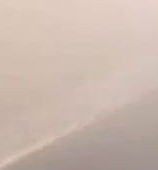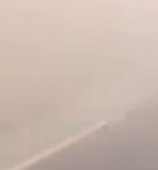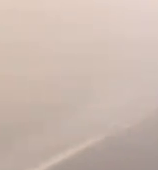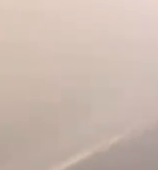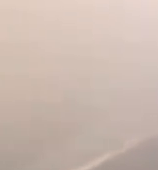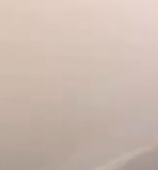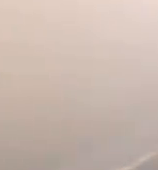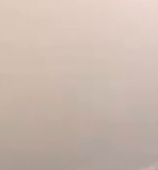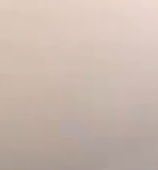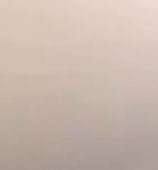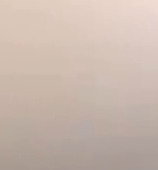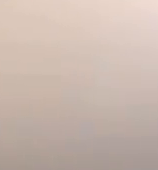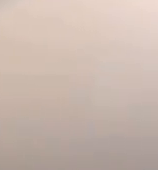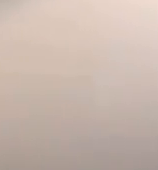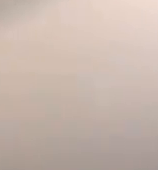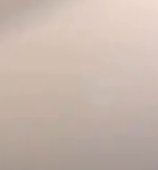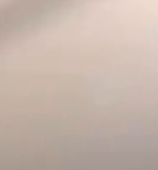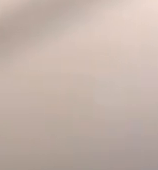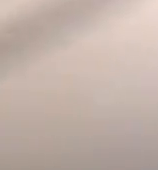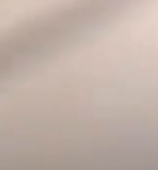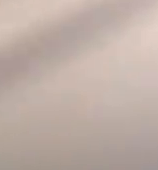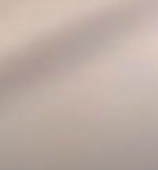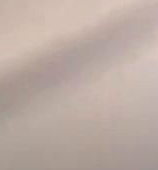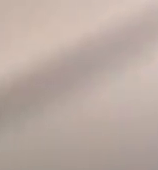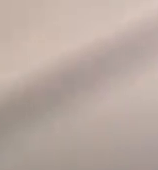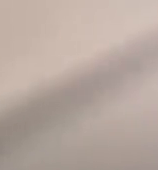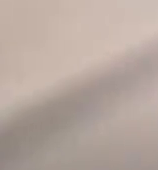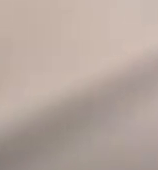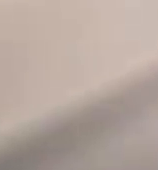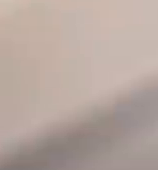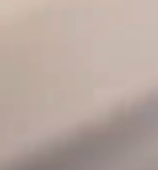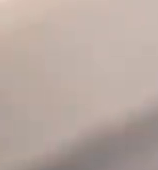abroad, pwede nyo rin kaming makasama sa GMA Pinoy